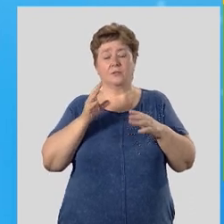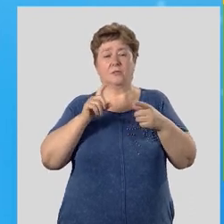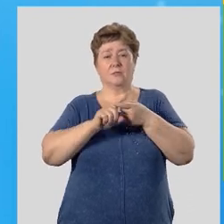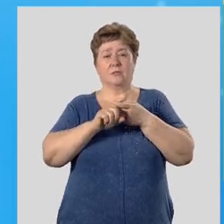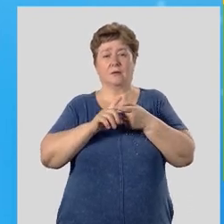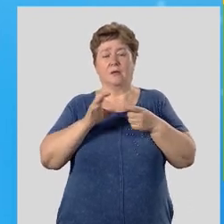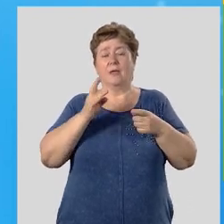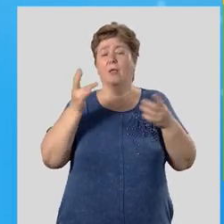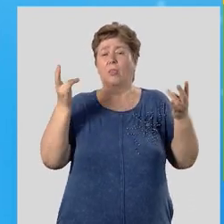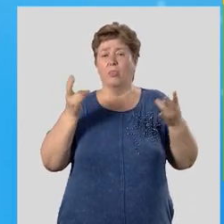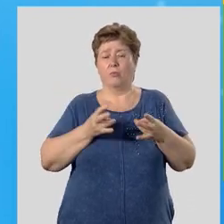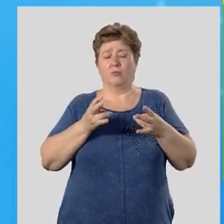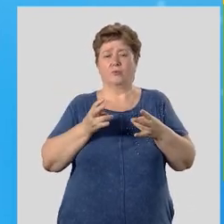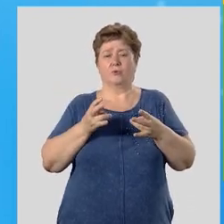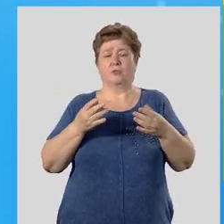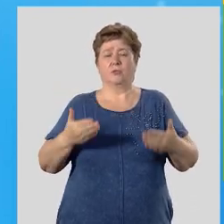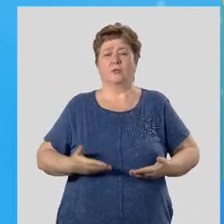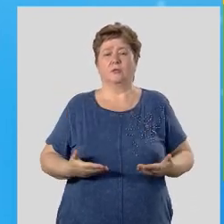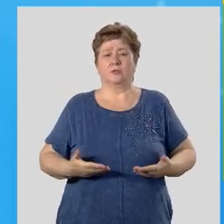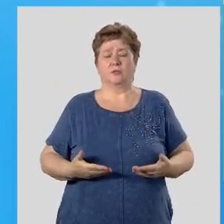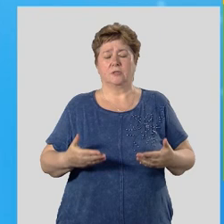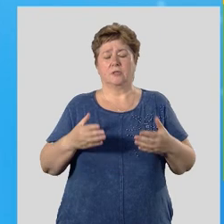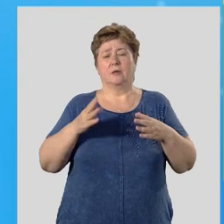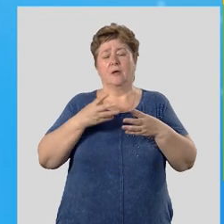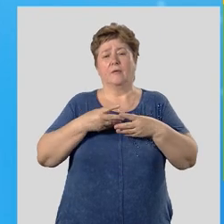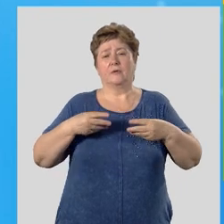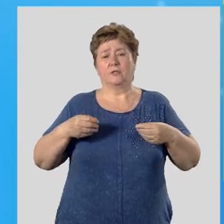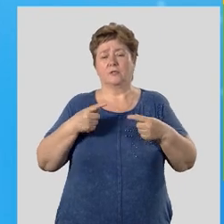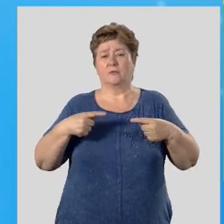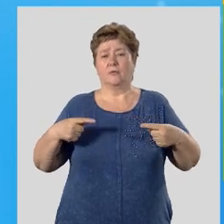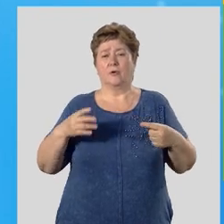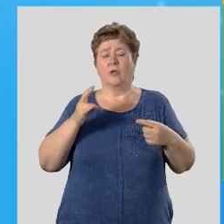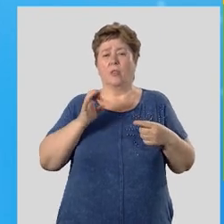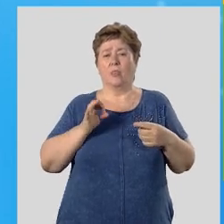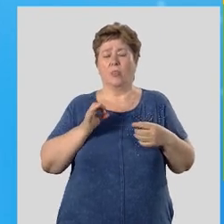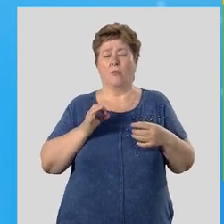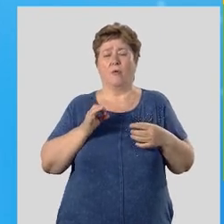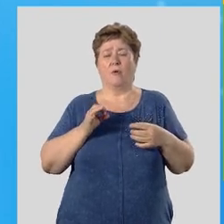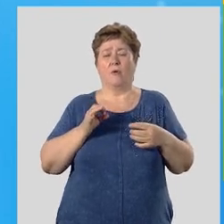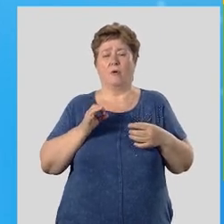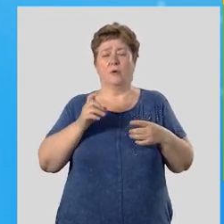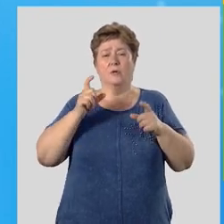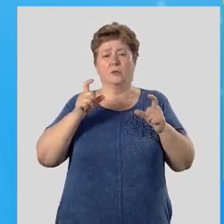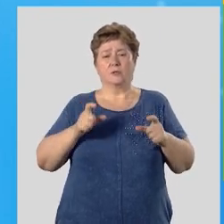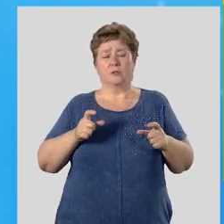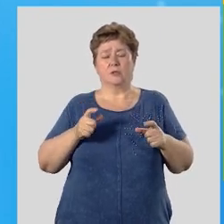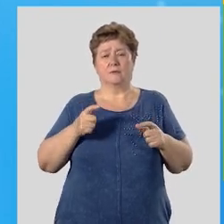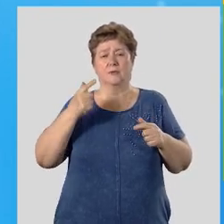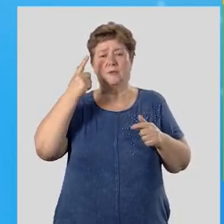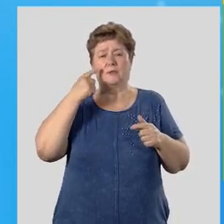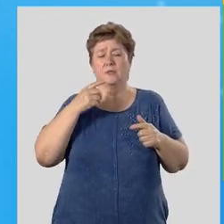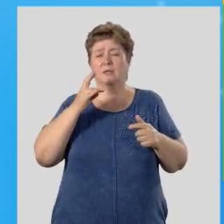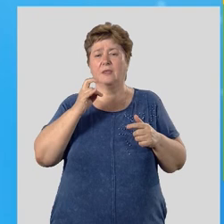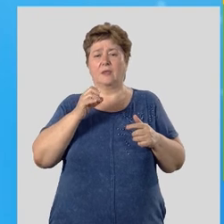а необходимое для жизни вещество. Но, вероятно, человек владеет еще